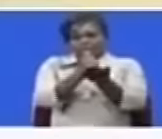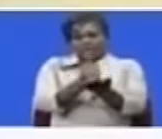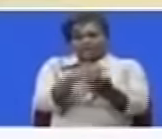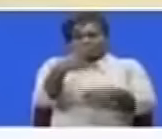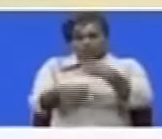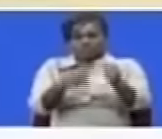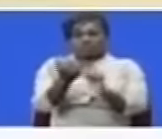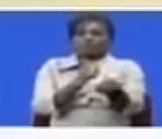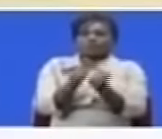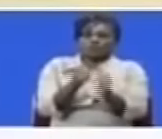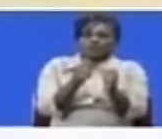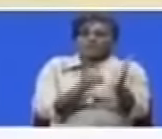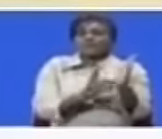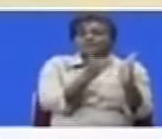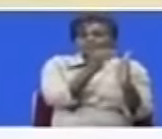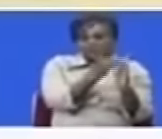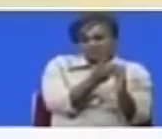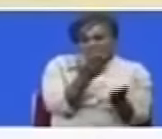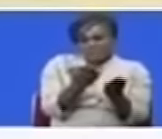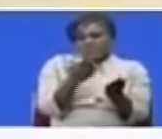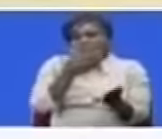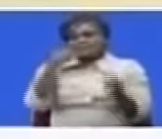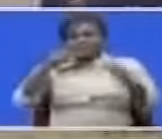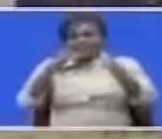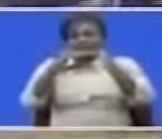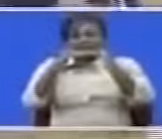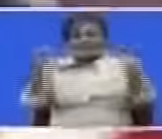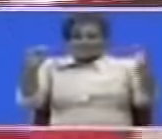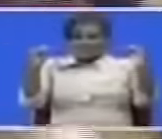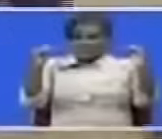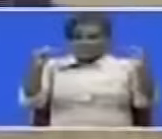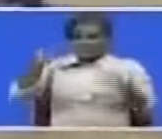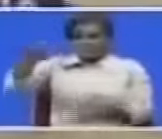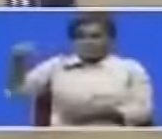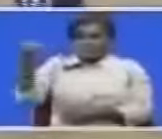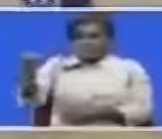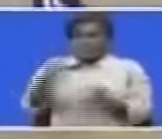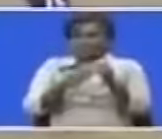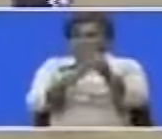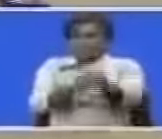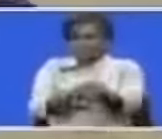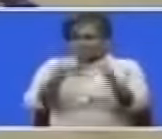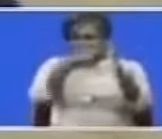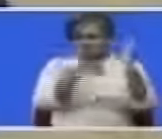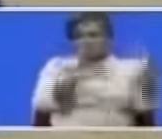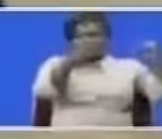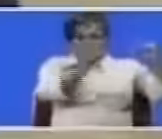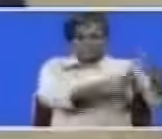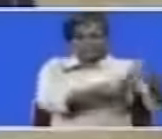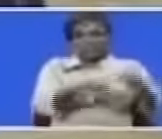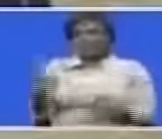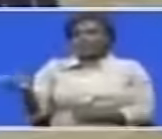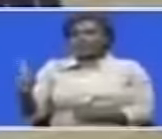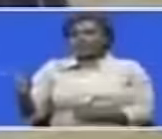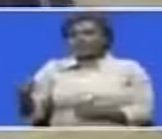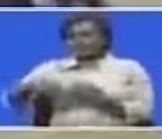sport, like develop it to at least a better level than what we are seeing today. JKUAT wanaongoza ligi hiyo kwa alama 6 huku chuo kikuu cha